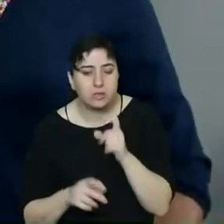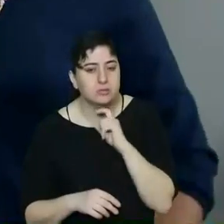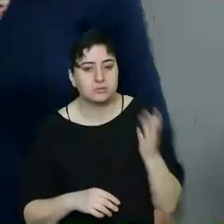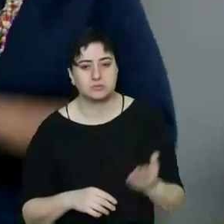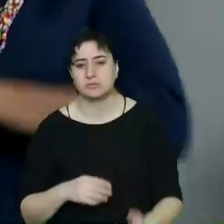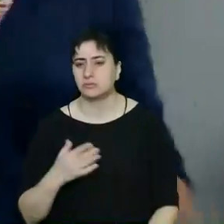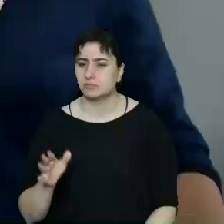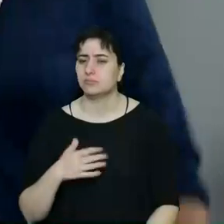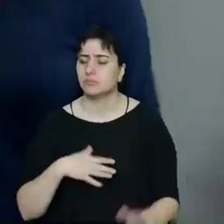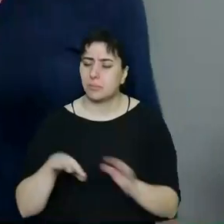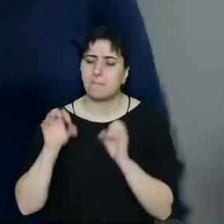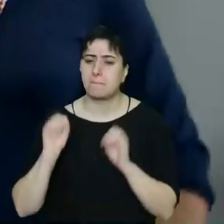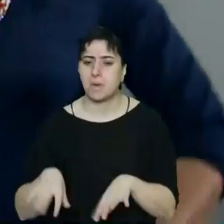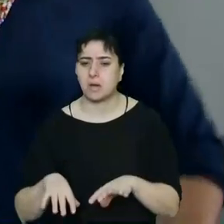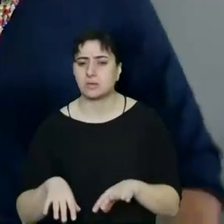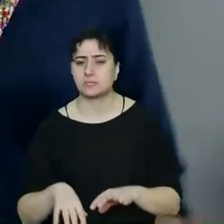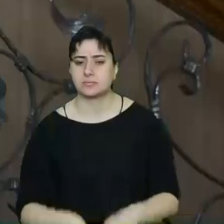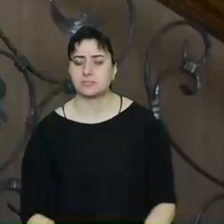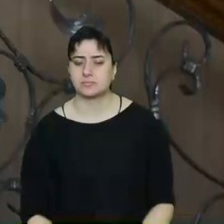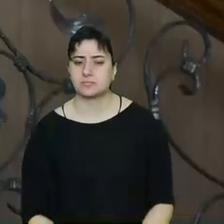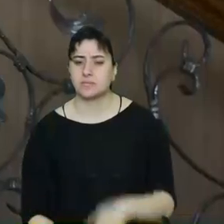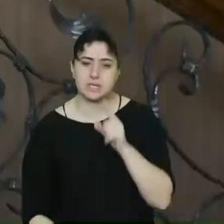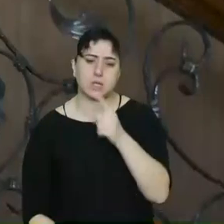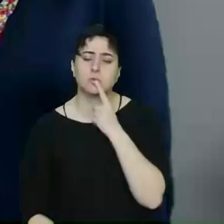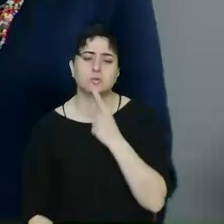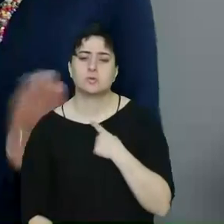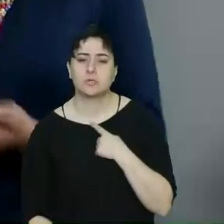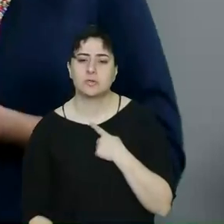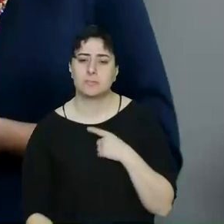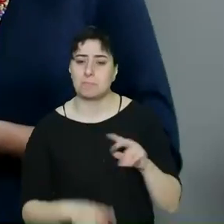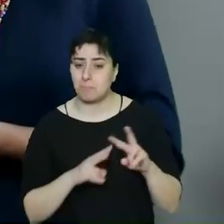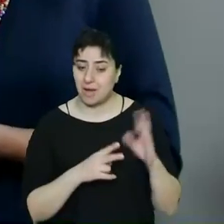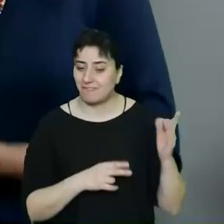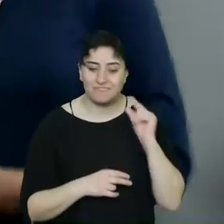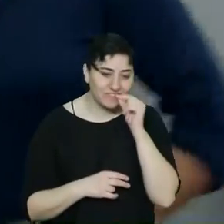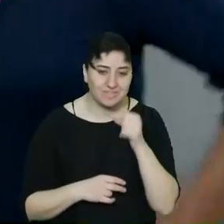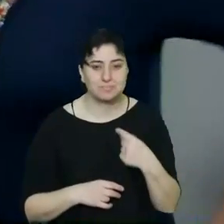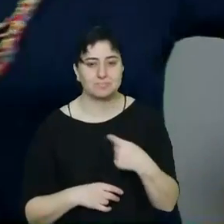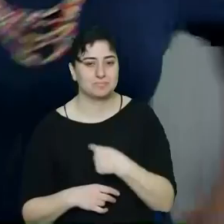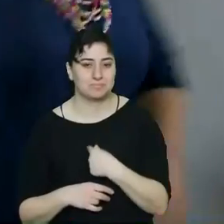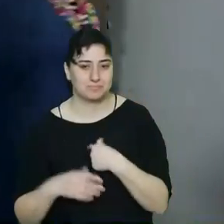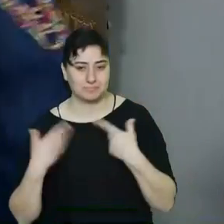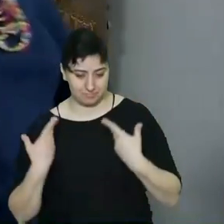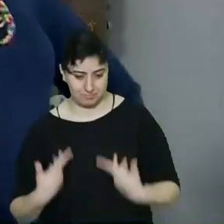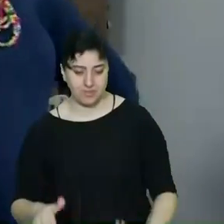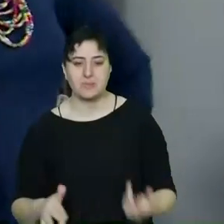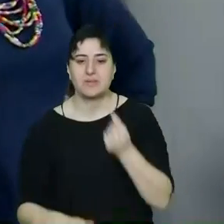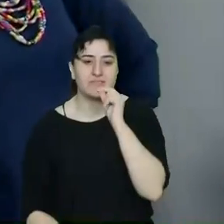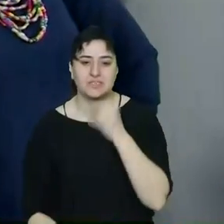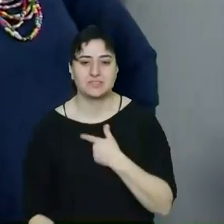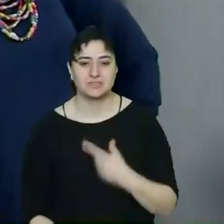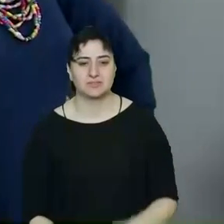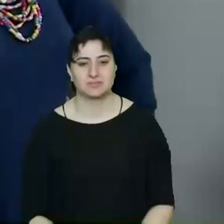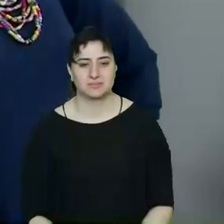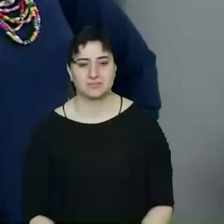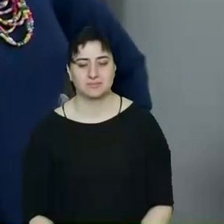Peki anneciğim, bırakalım kuşu bir kenara, bırakalım. Sen söyle, Meryem mi fıstık yoksa ben mi